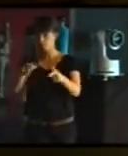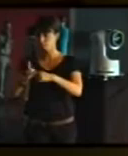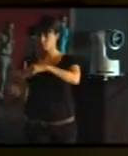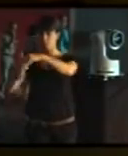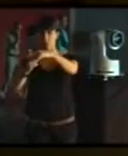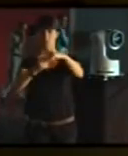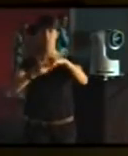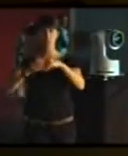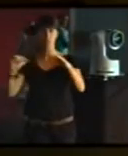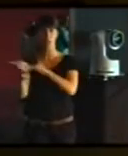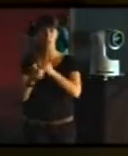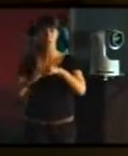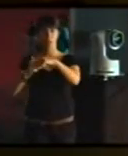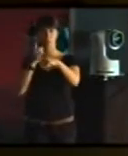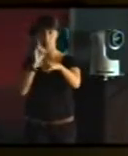que...